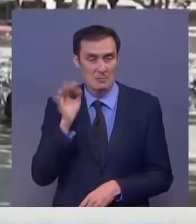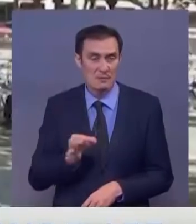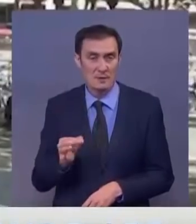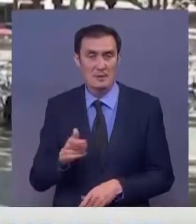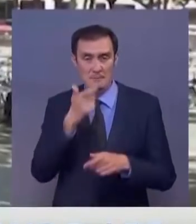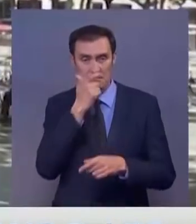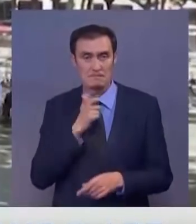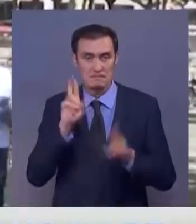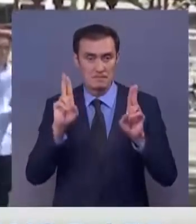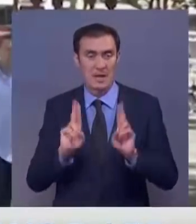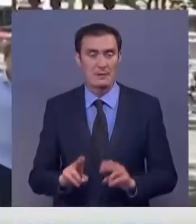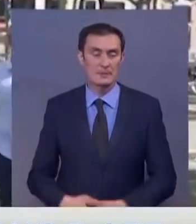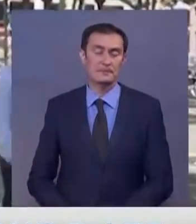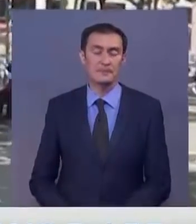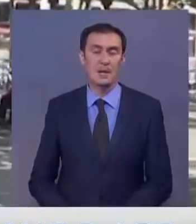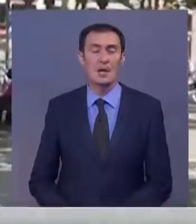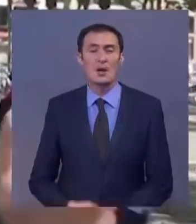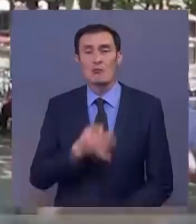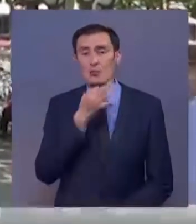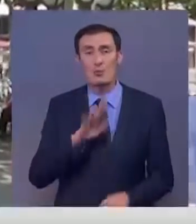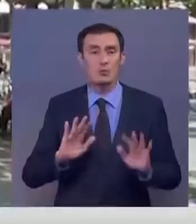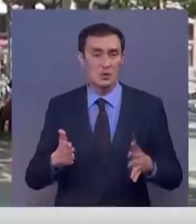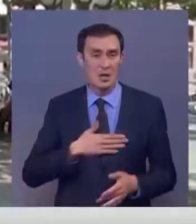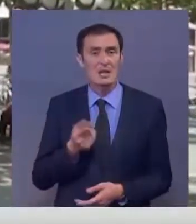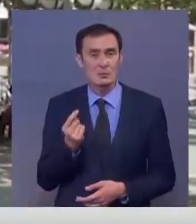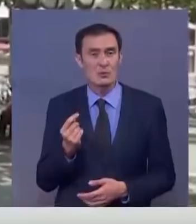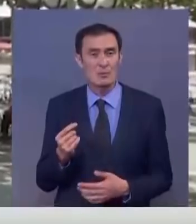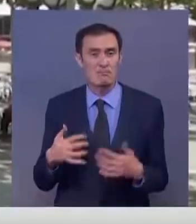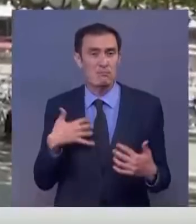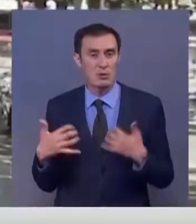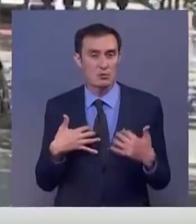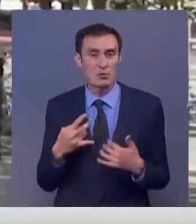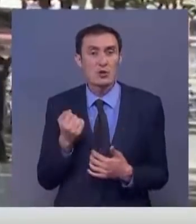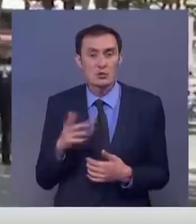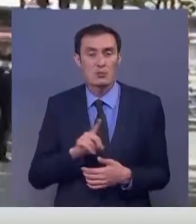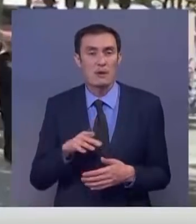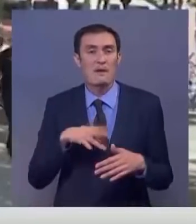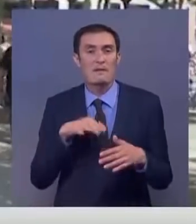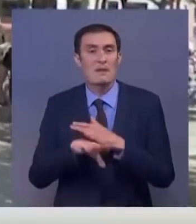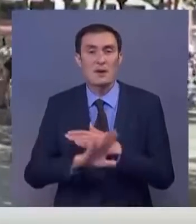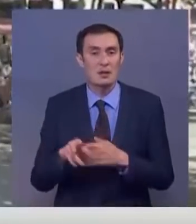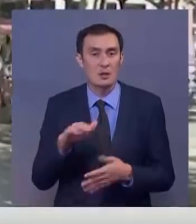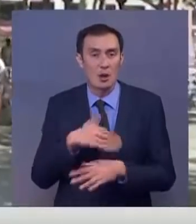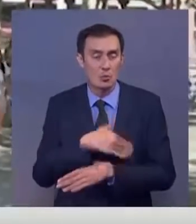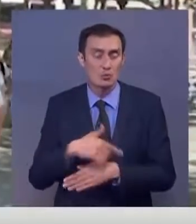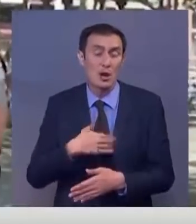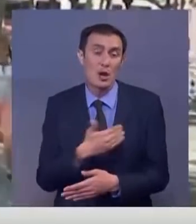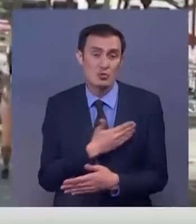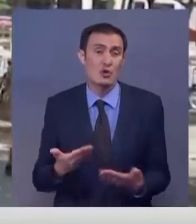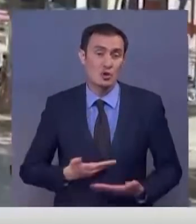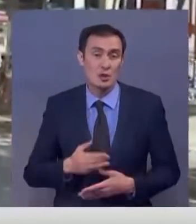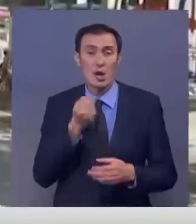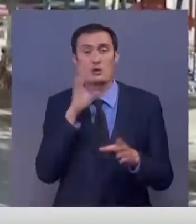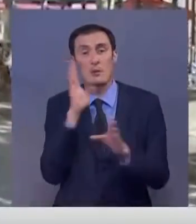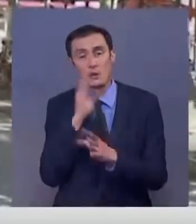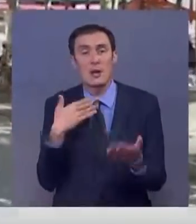правил. В любом случае, я, конечно, немного боюсь, но не настолько, чтобы бояться выходить на улицу. Я хочу наслаждаться хорошей